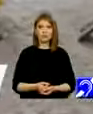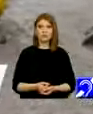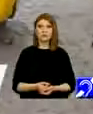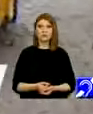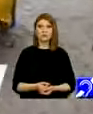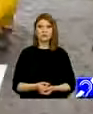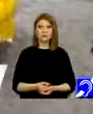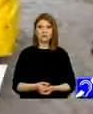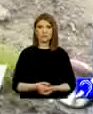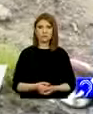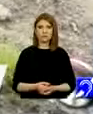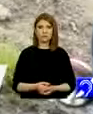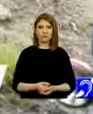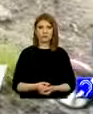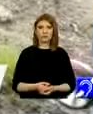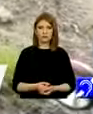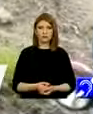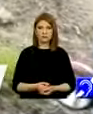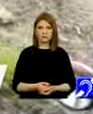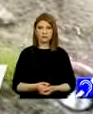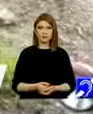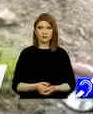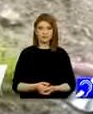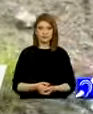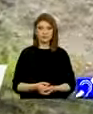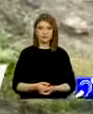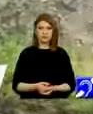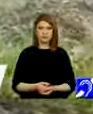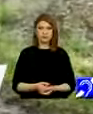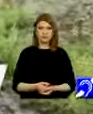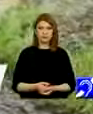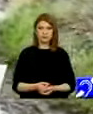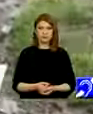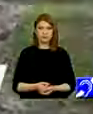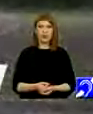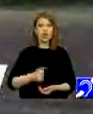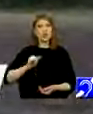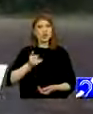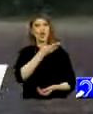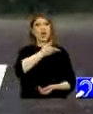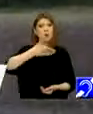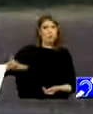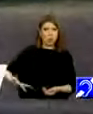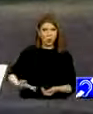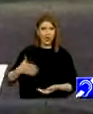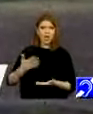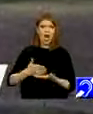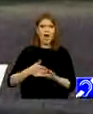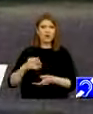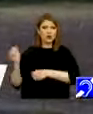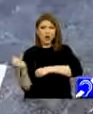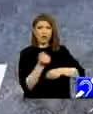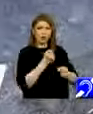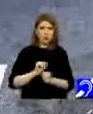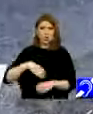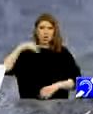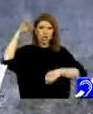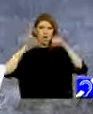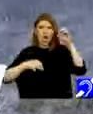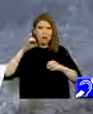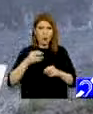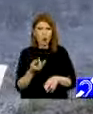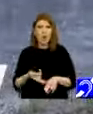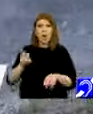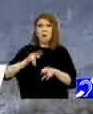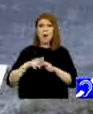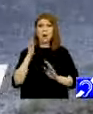Am continuat cu spălatul drumului pentru că a fost mult nămol. Și în București a fost vijelie și a plouat torențial. Mai mulți copaci au